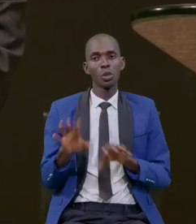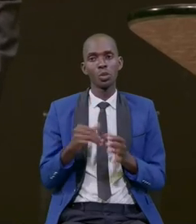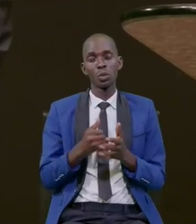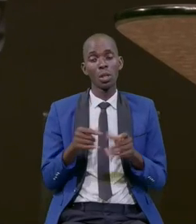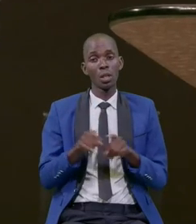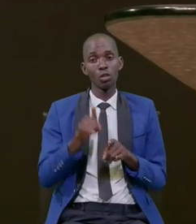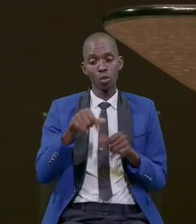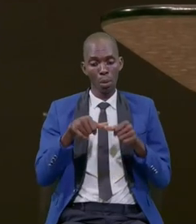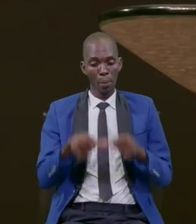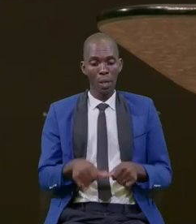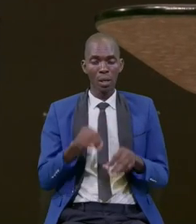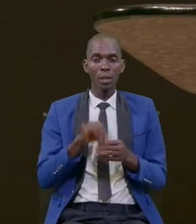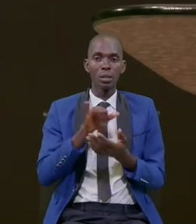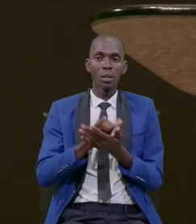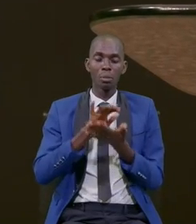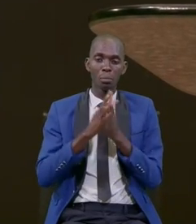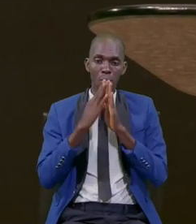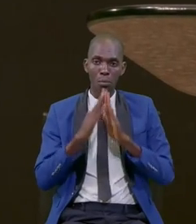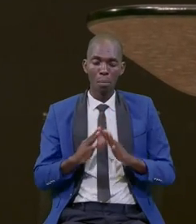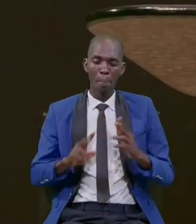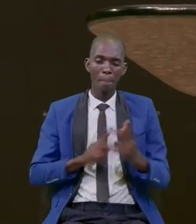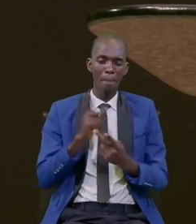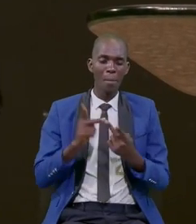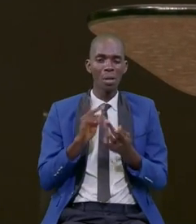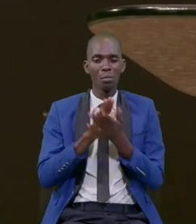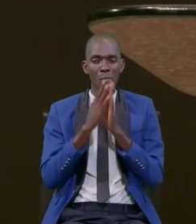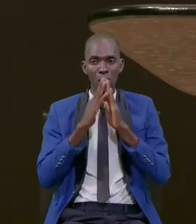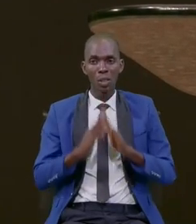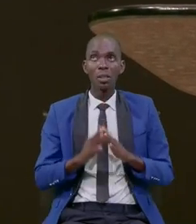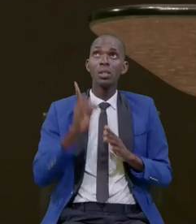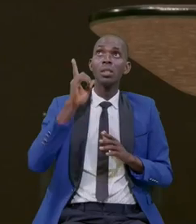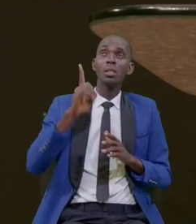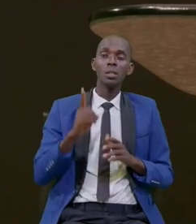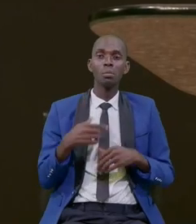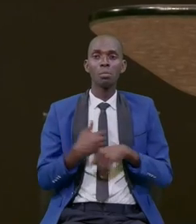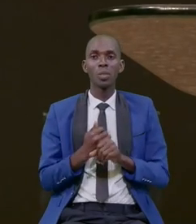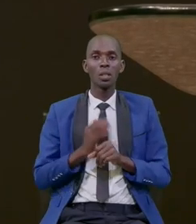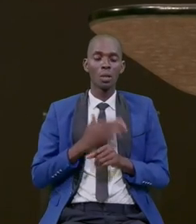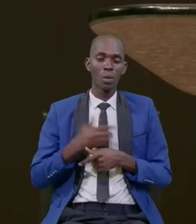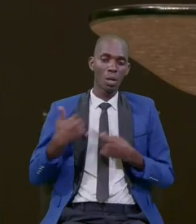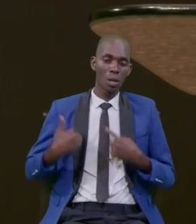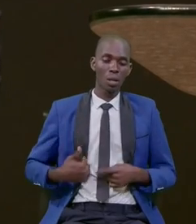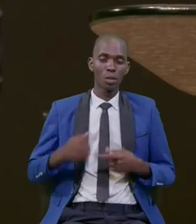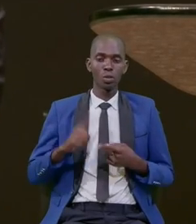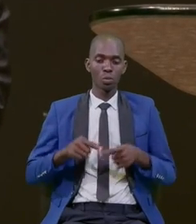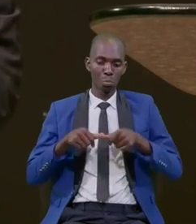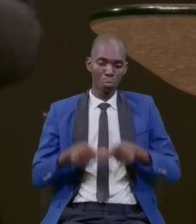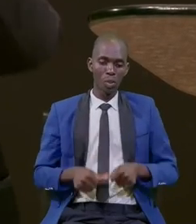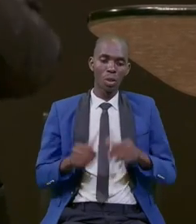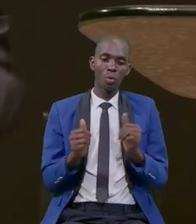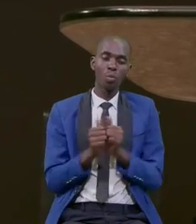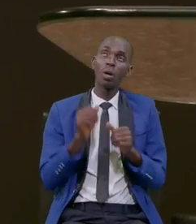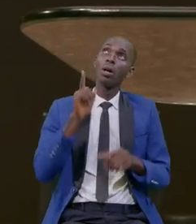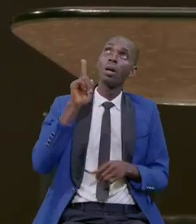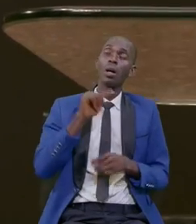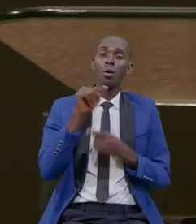Comme vous demeurez dans cette paix, la paix parfaite, parfaite, il fait que notre cœur demeure avec lui.